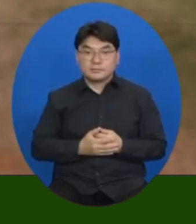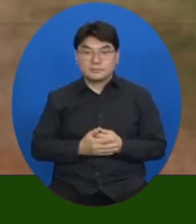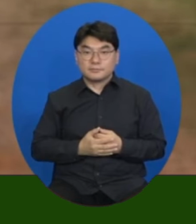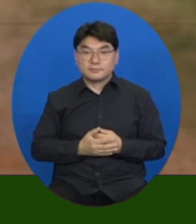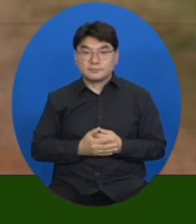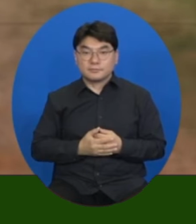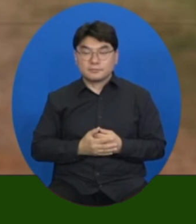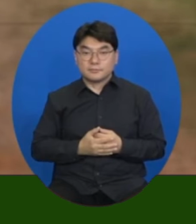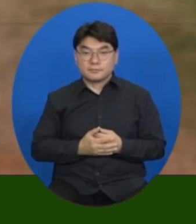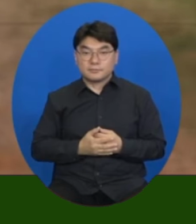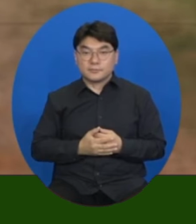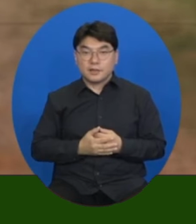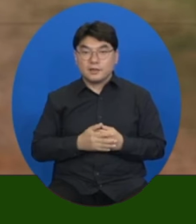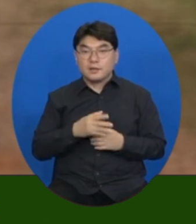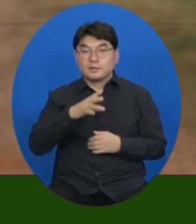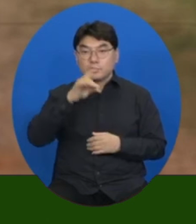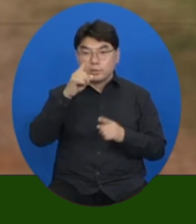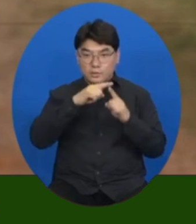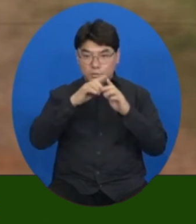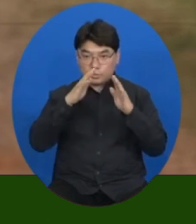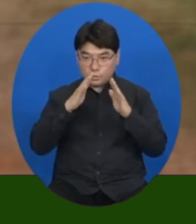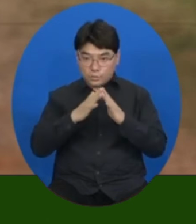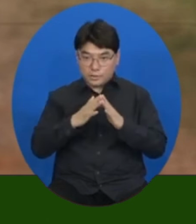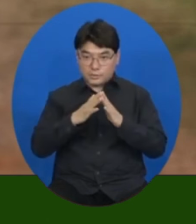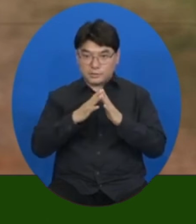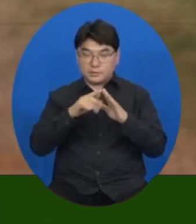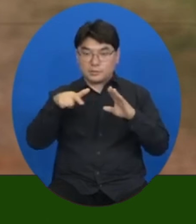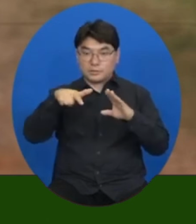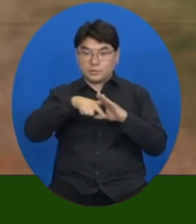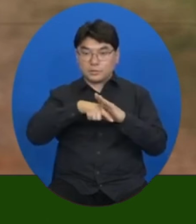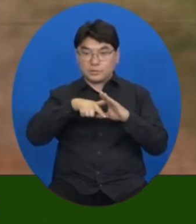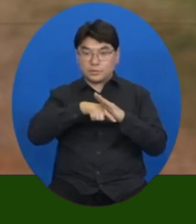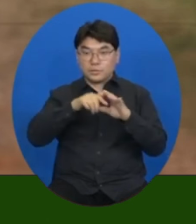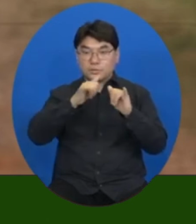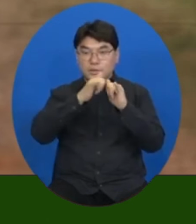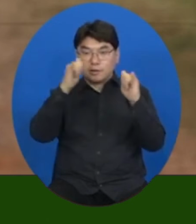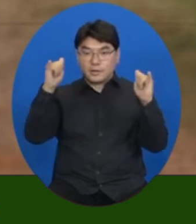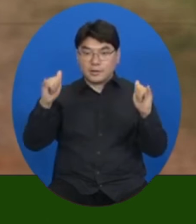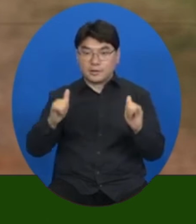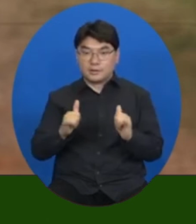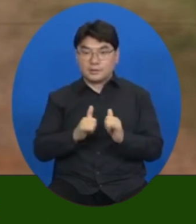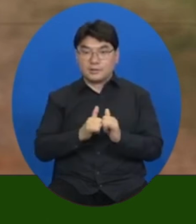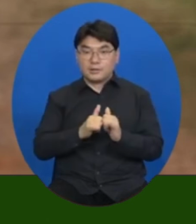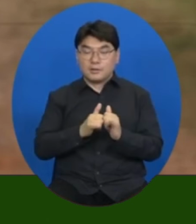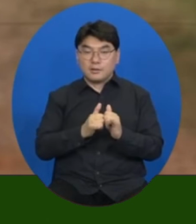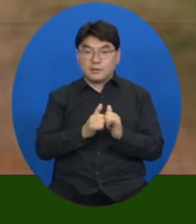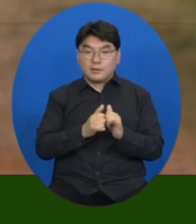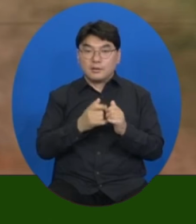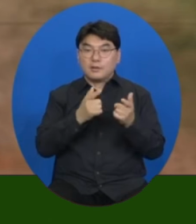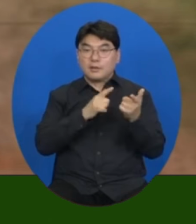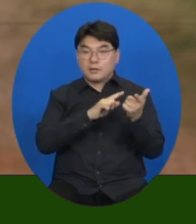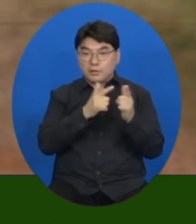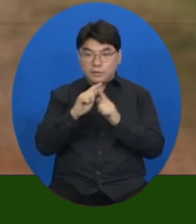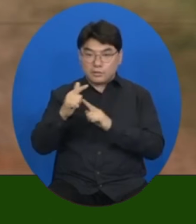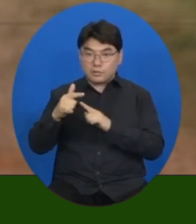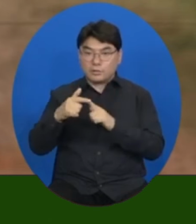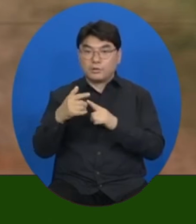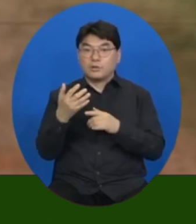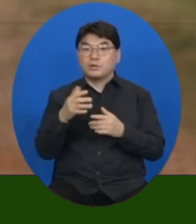우리가 살펴본 대로 초대교회는 기독교 사회는 그 당시에 다원주의 사회에서 태어났던 점을 여러분